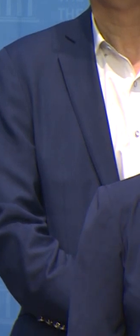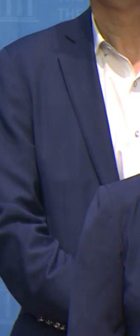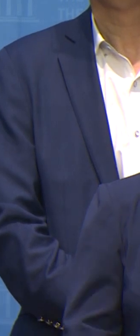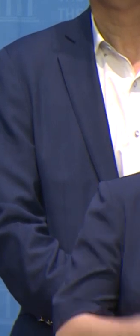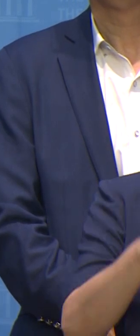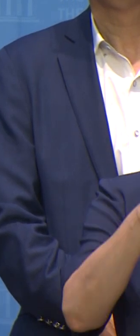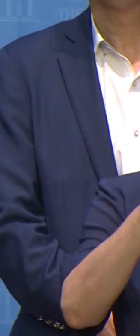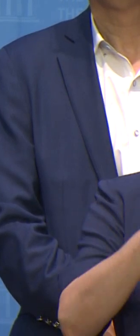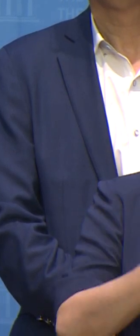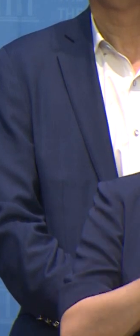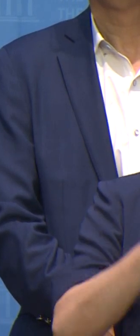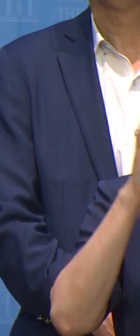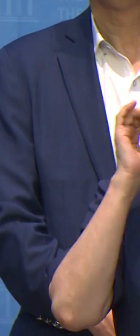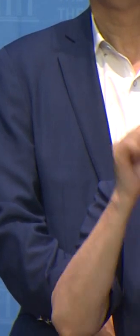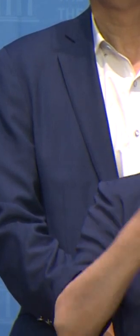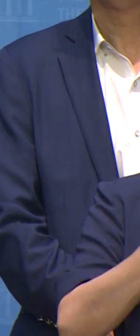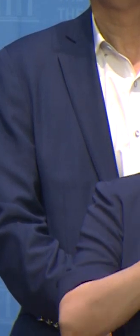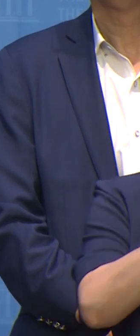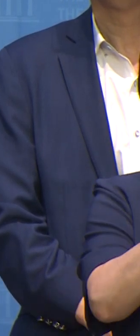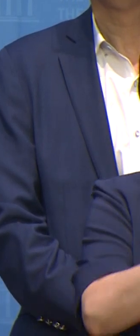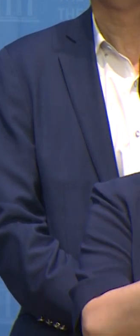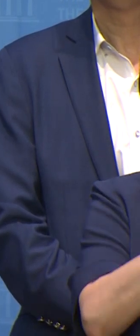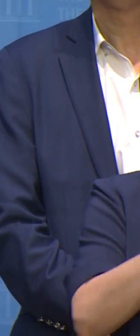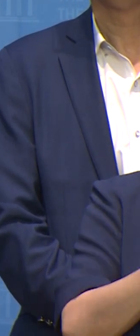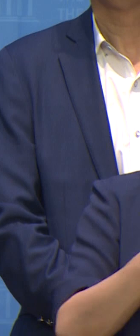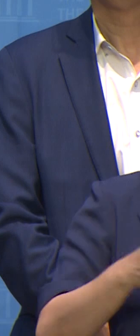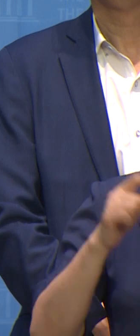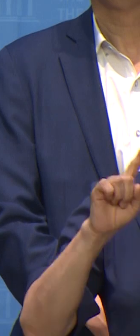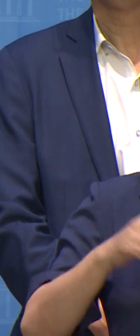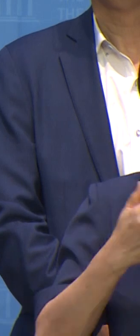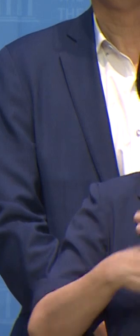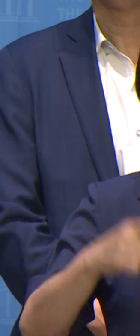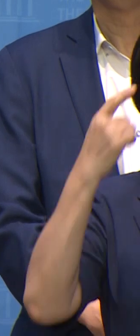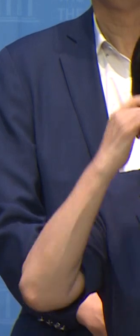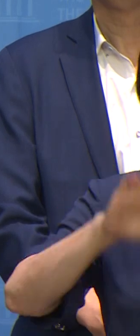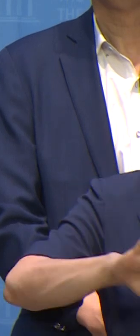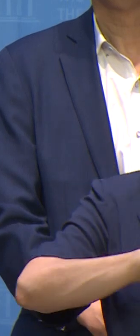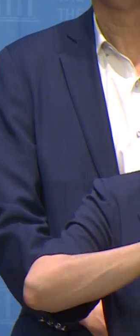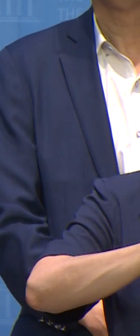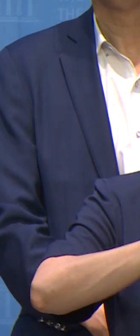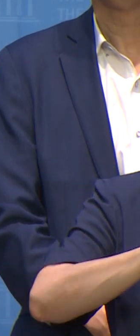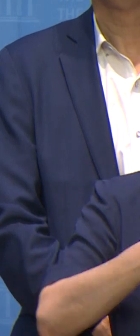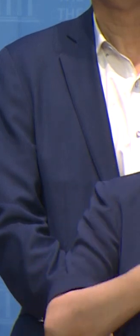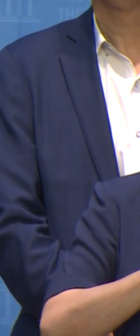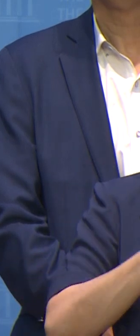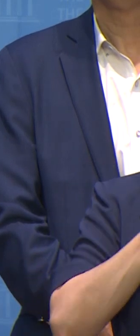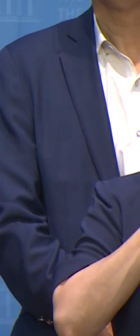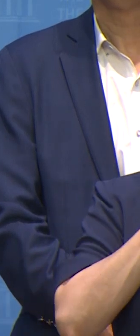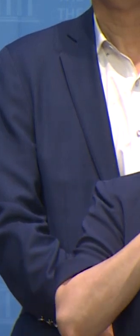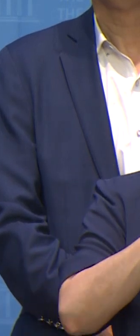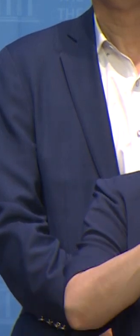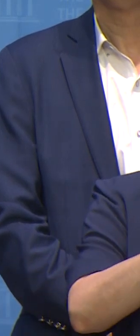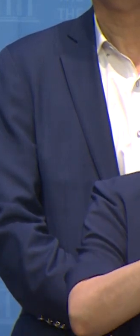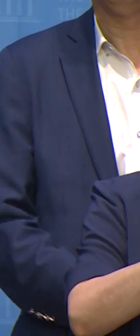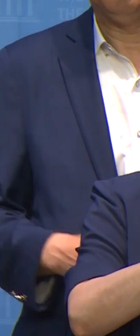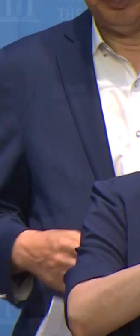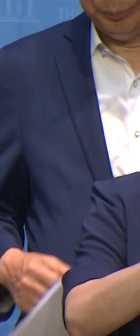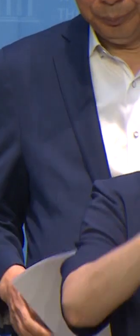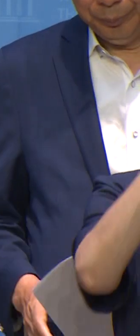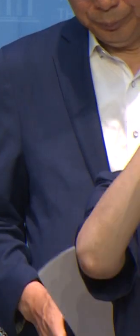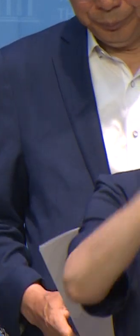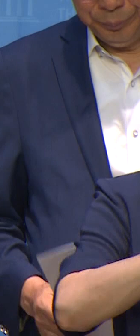윤석열과 대통령 윤석열은 생각도 말도 달라야 합니다. 설사 자연인